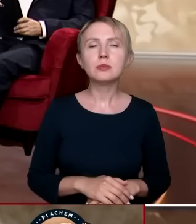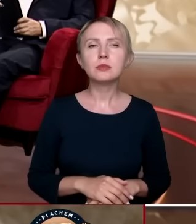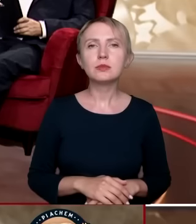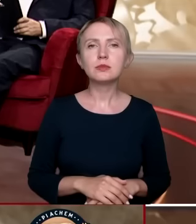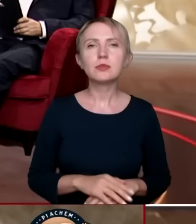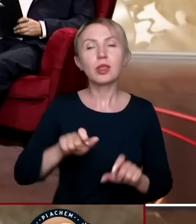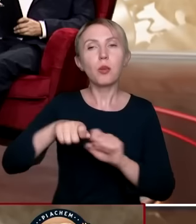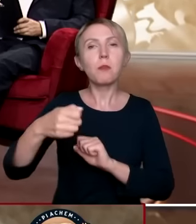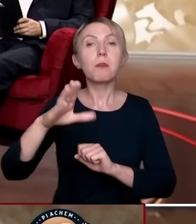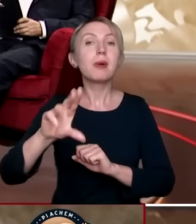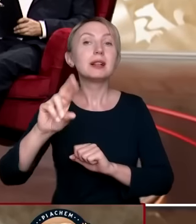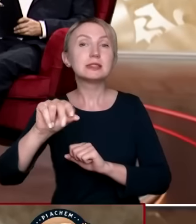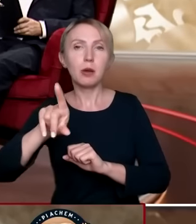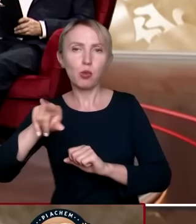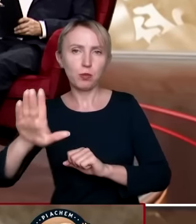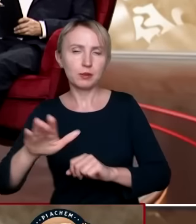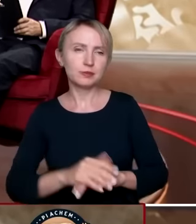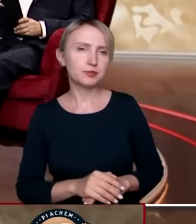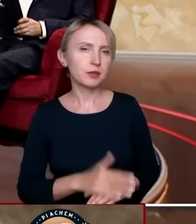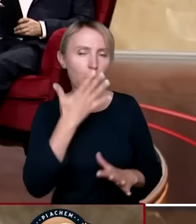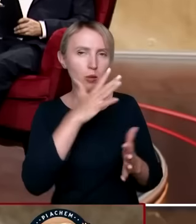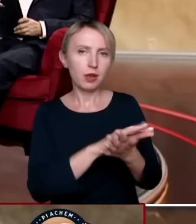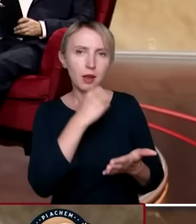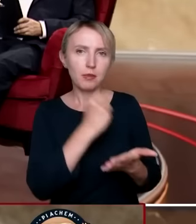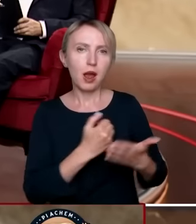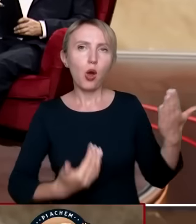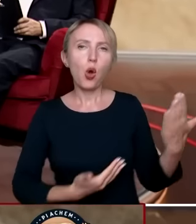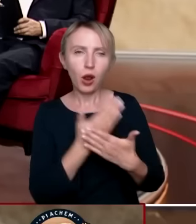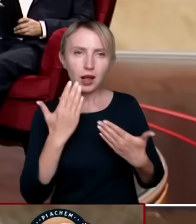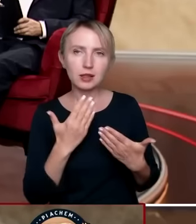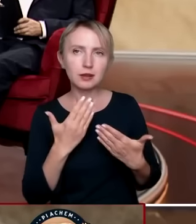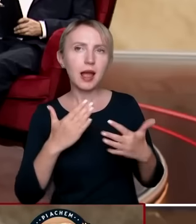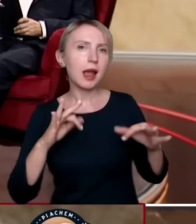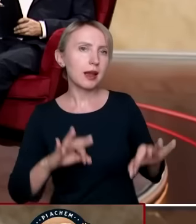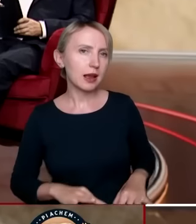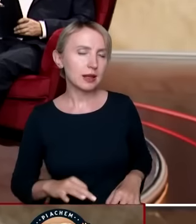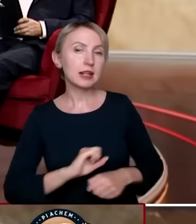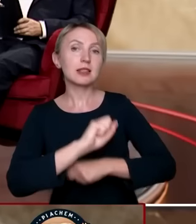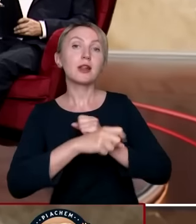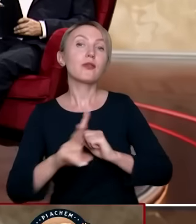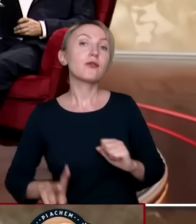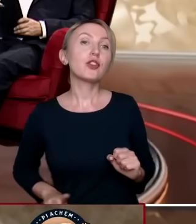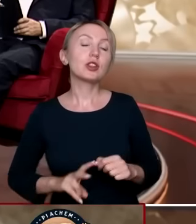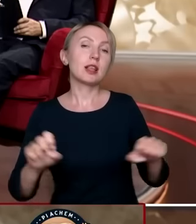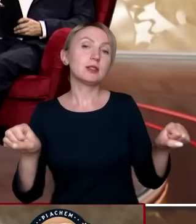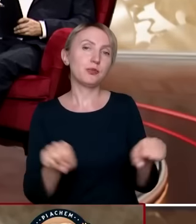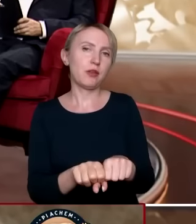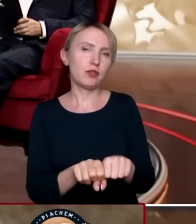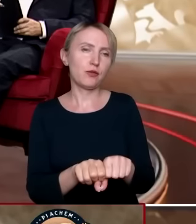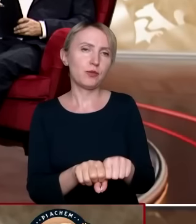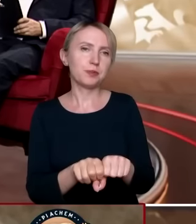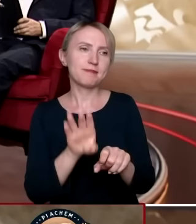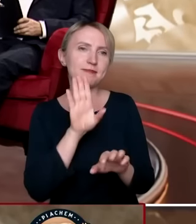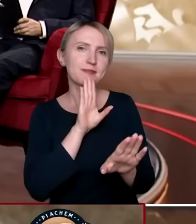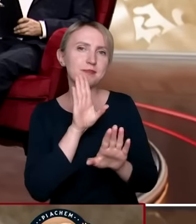państwebem, opinii prawnych okazuje się, że pan wiceminister sprawiedliwości to